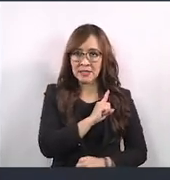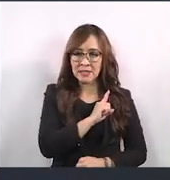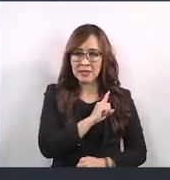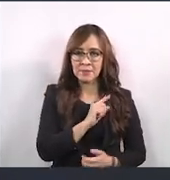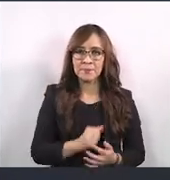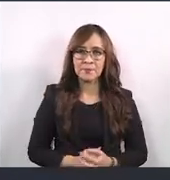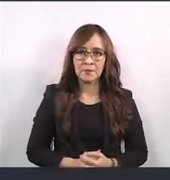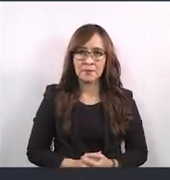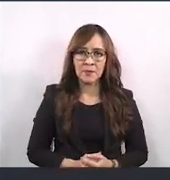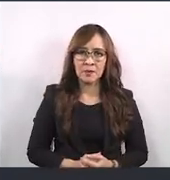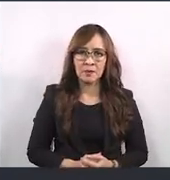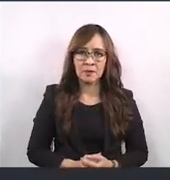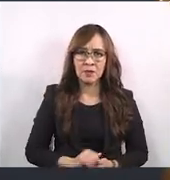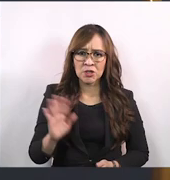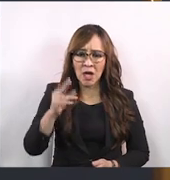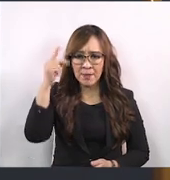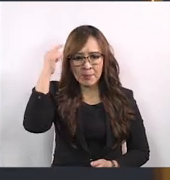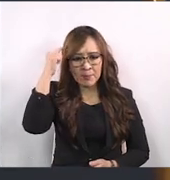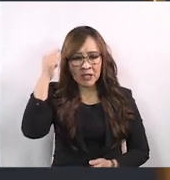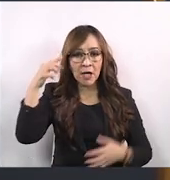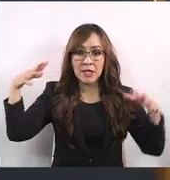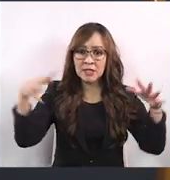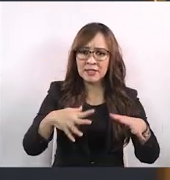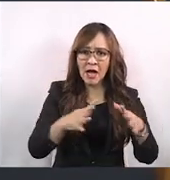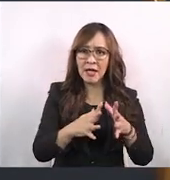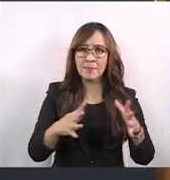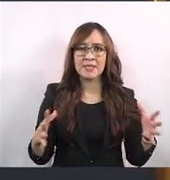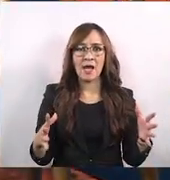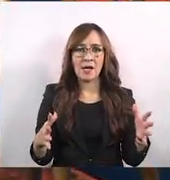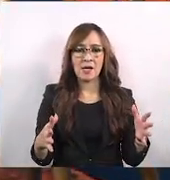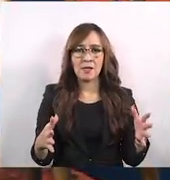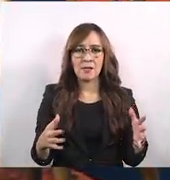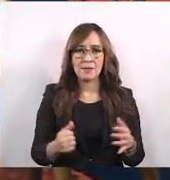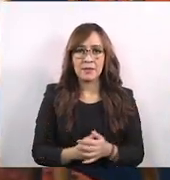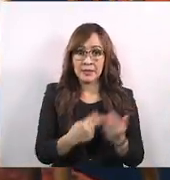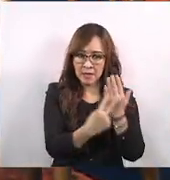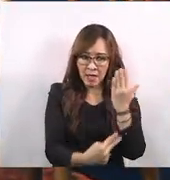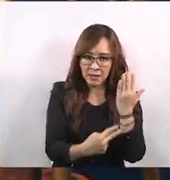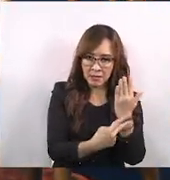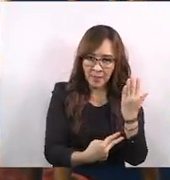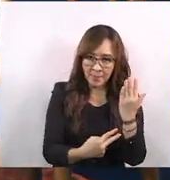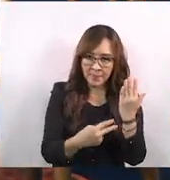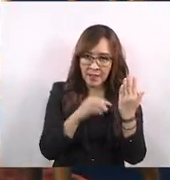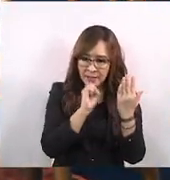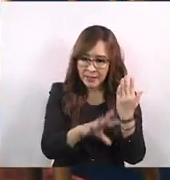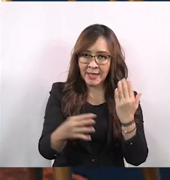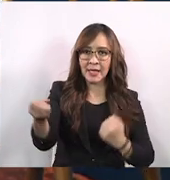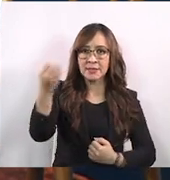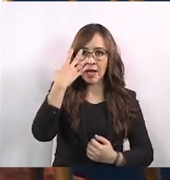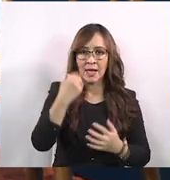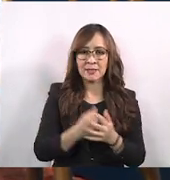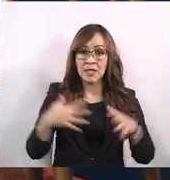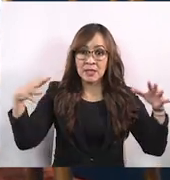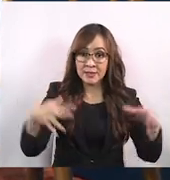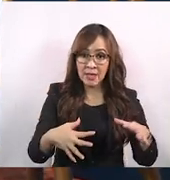dulu jangan diambil kami serangannya besar selesai kasih dalam Tuhan kita akan menghadapi serangan besar Alkitab sudah ngomong tetapi